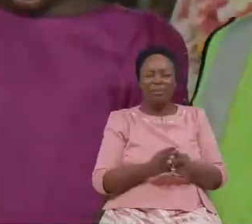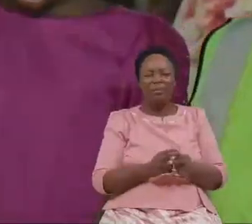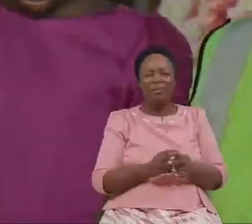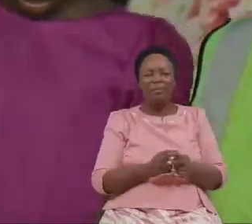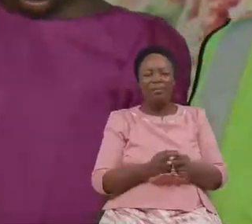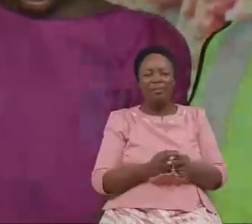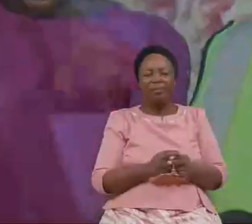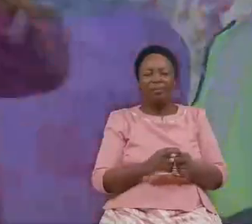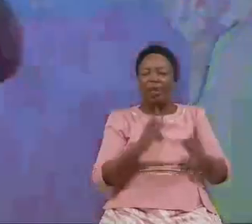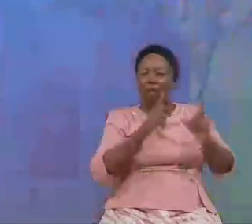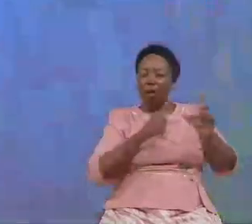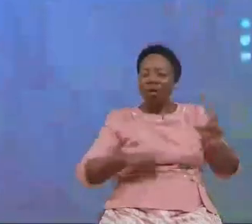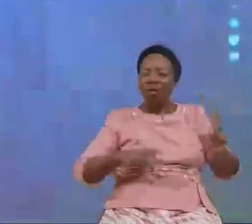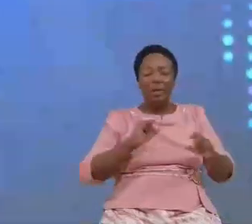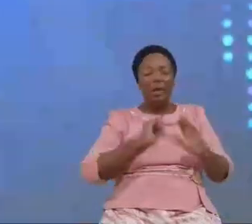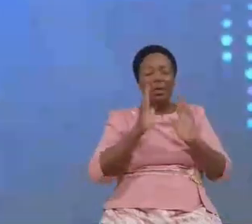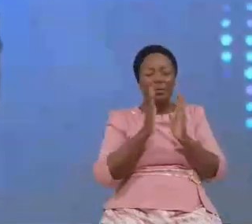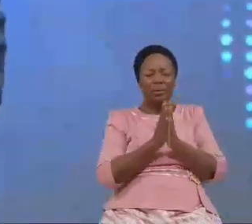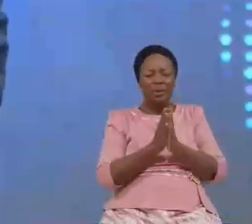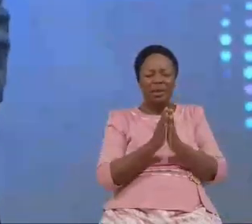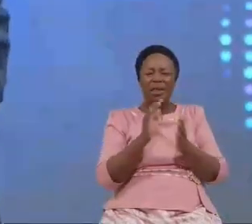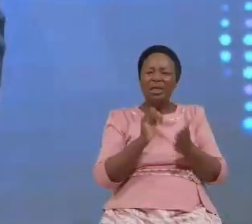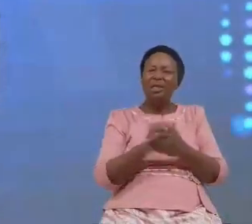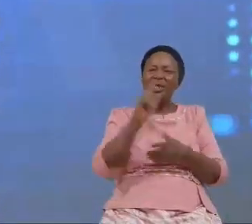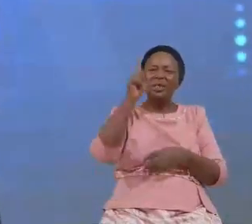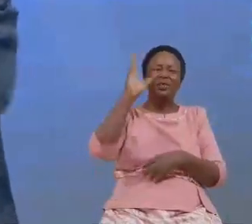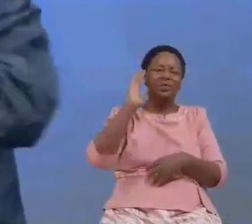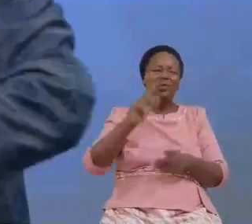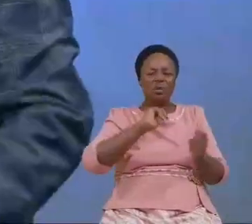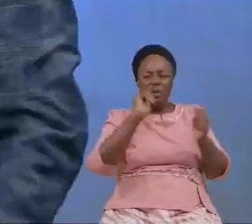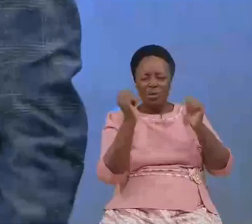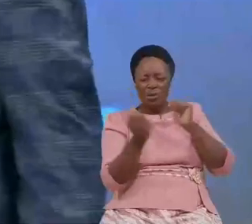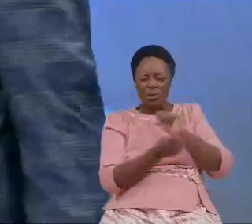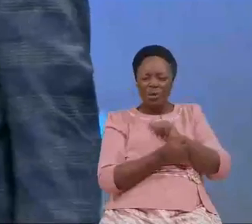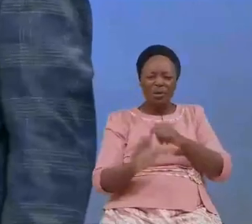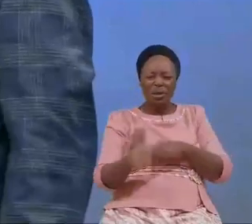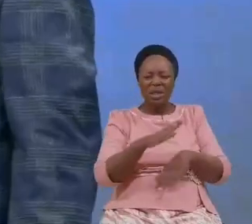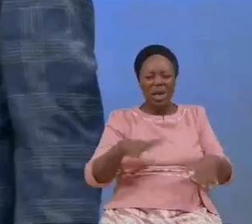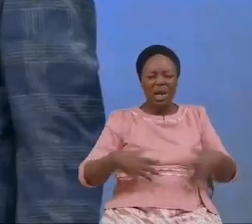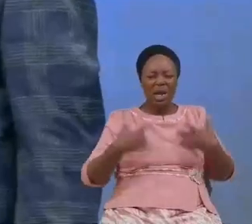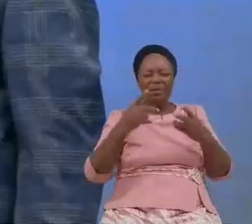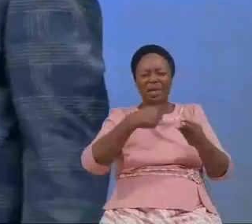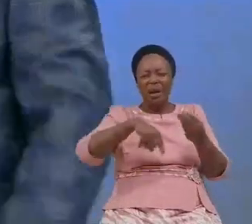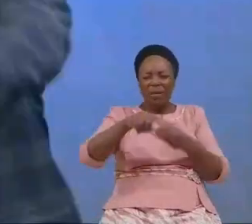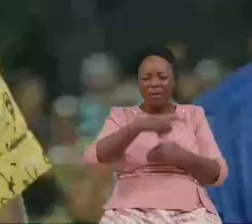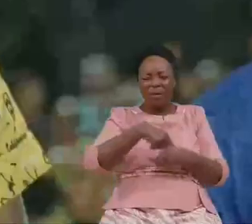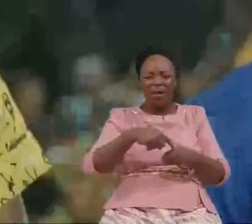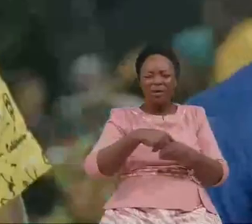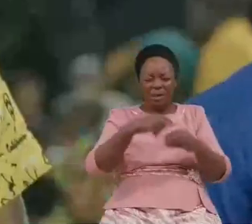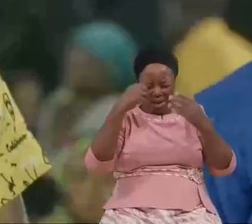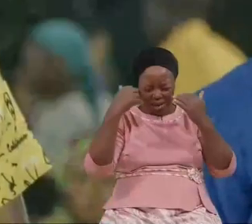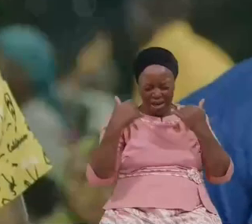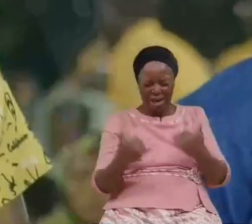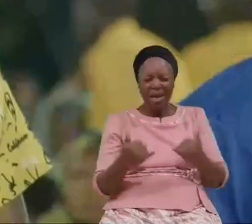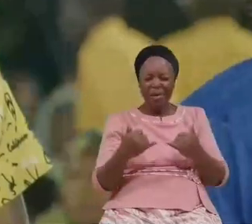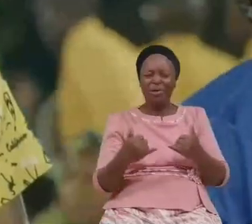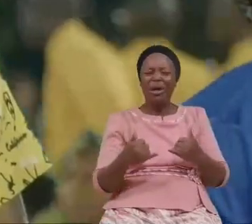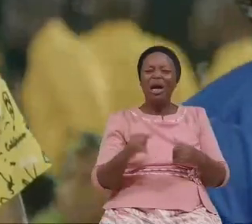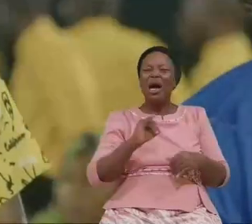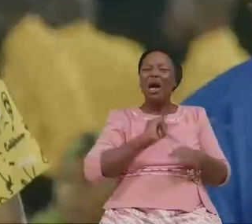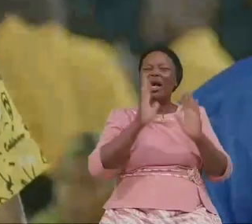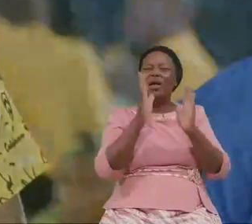seigneur je prie que tu transformes le vie maintenant même je prie Seigneur